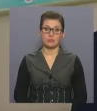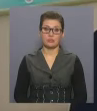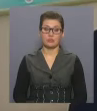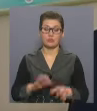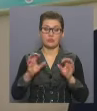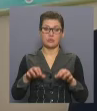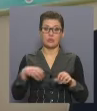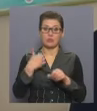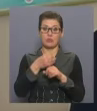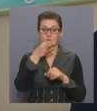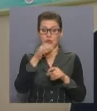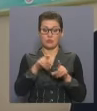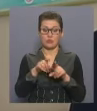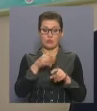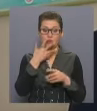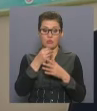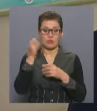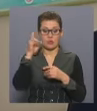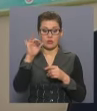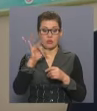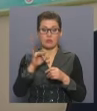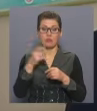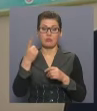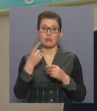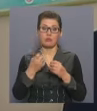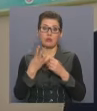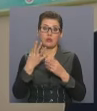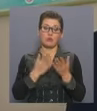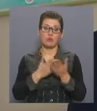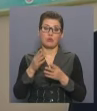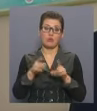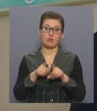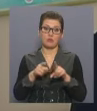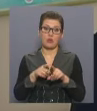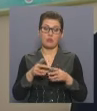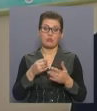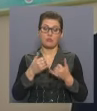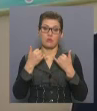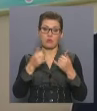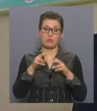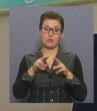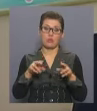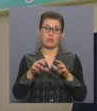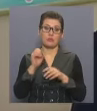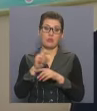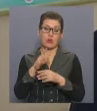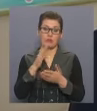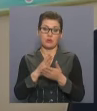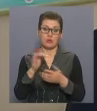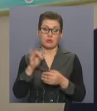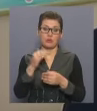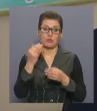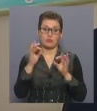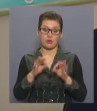Президенттің енді негізгі айтқан нәрсесі өзінің өкілеттігінің біраз бөлігін үкімет пен парламентке тапсырды. Бұл да